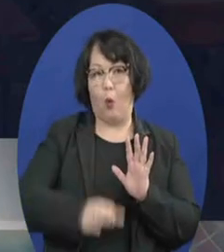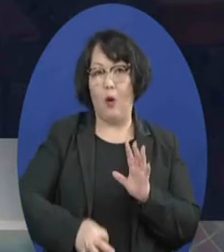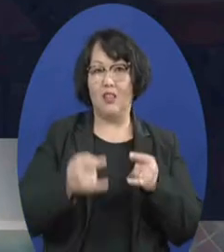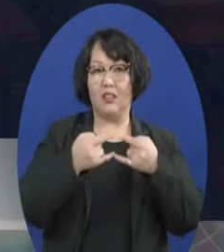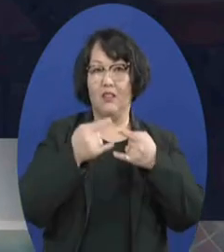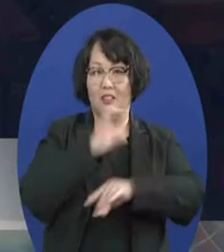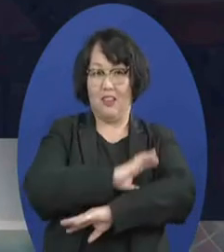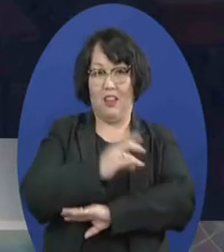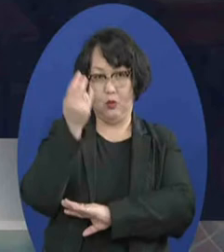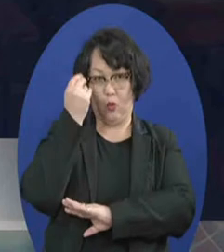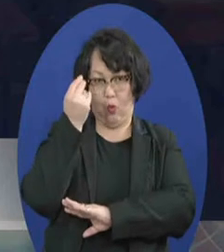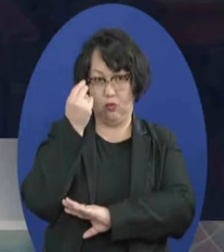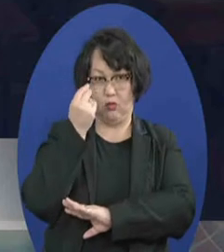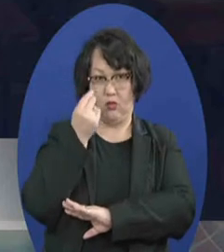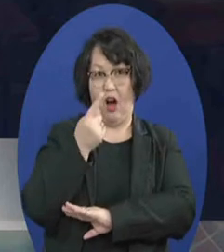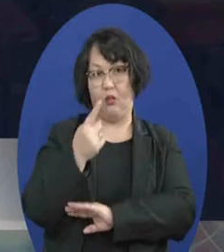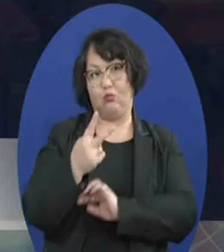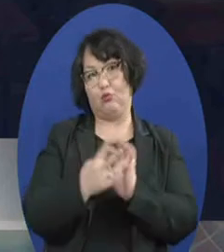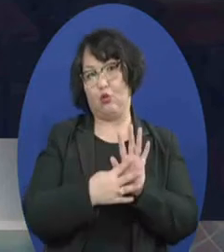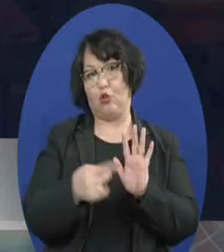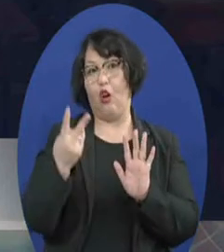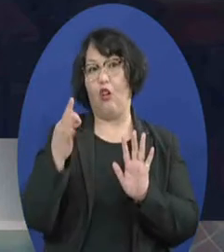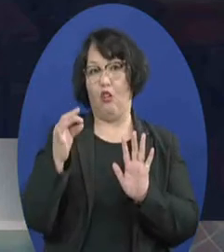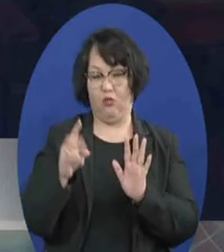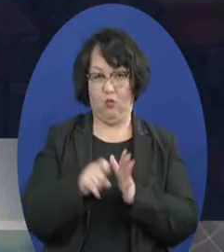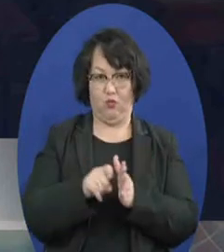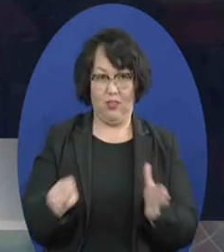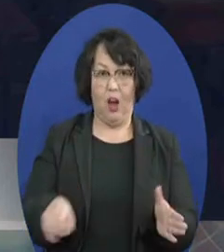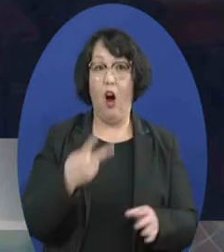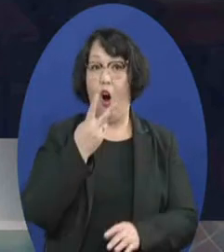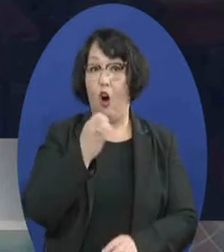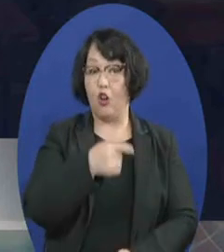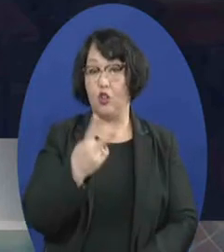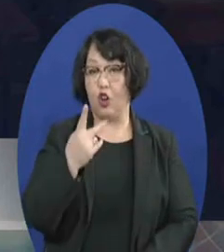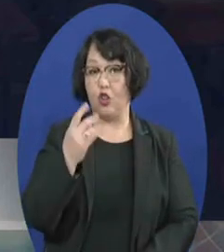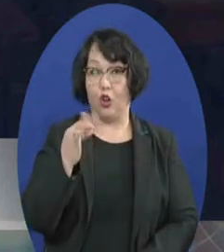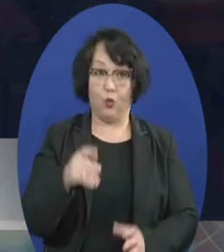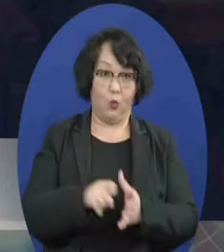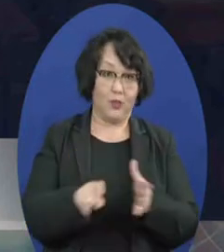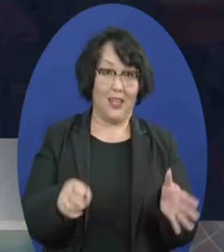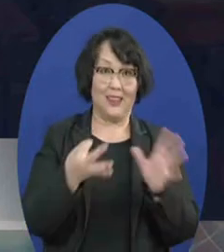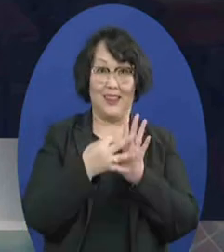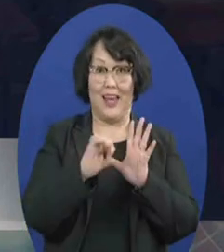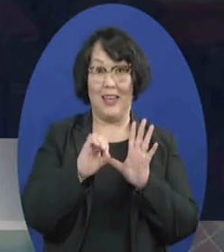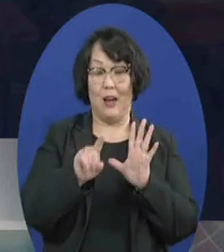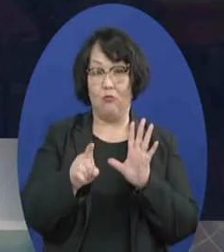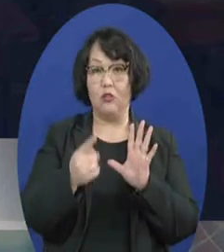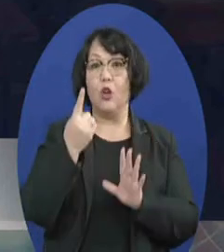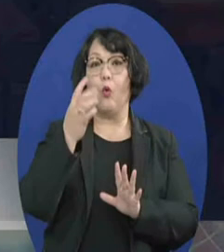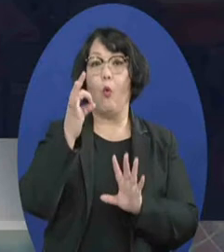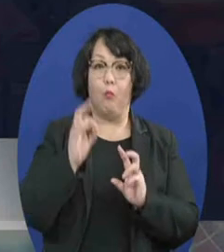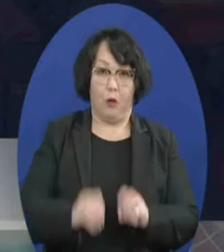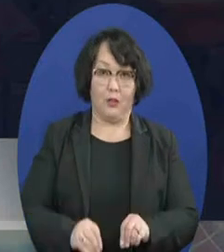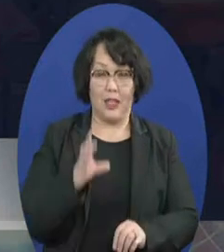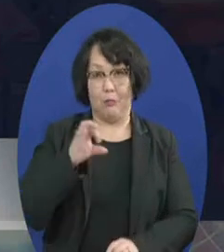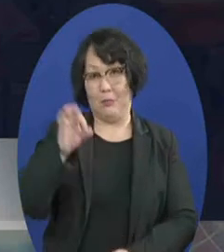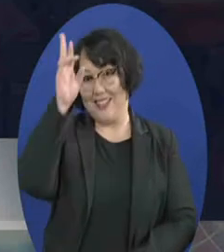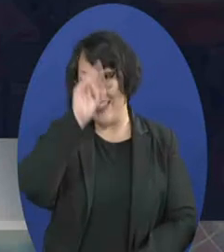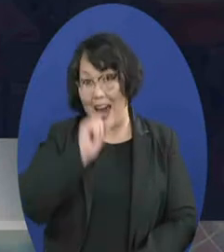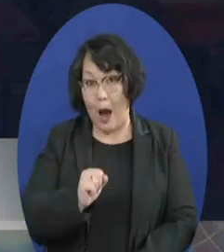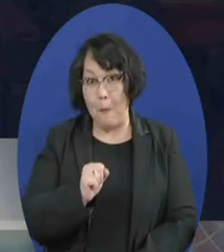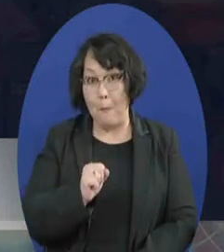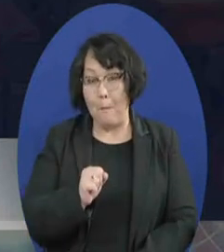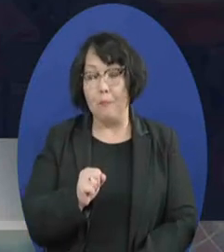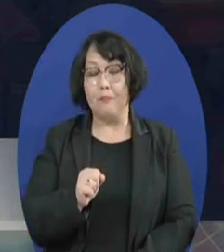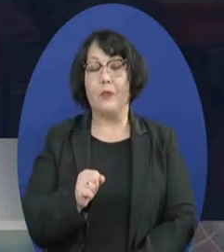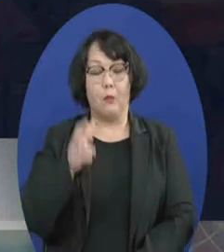тэл хичээлдээ хамрагджээ. Харин 2020-оос 2021 оны хичээлийн жилд 80.1% болж буурсан байна. Салбарын амнаас хүүхдийн